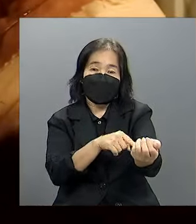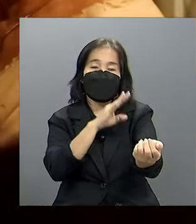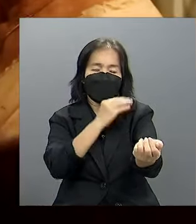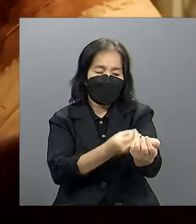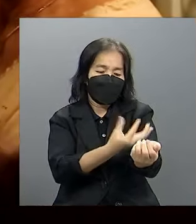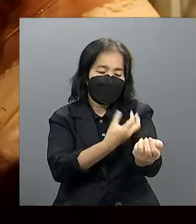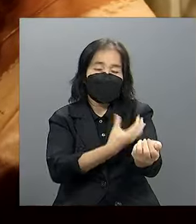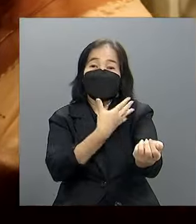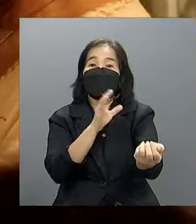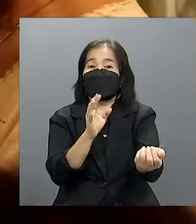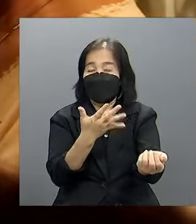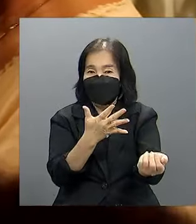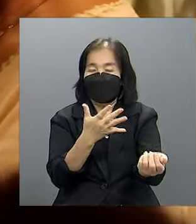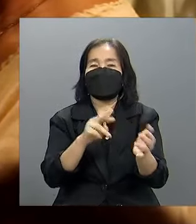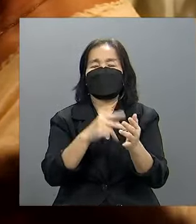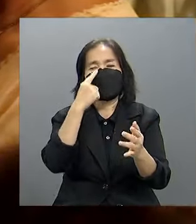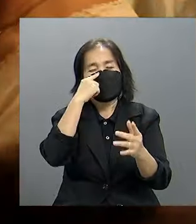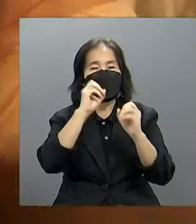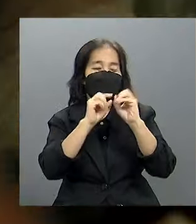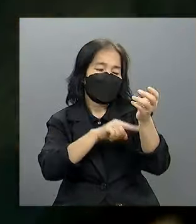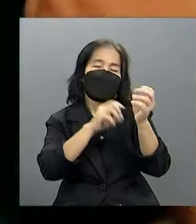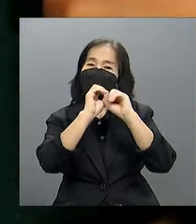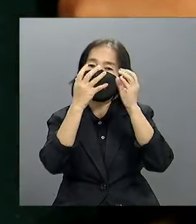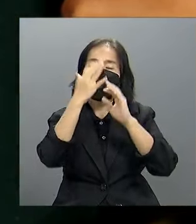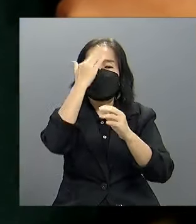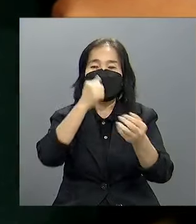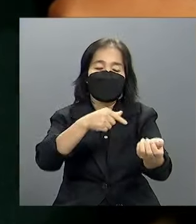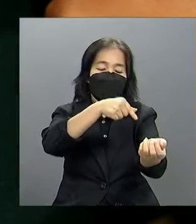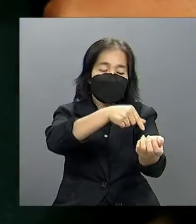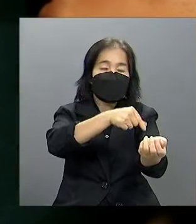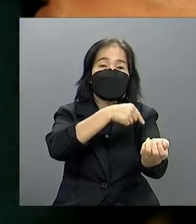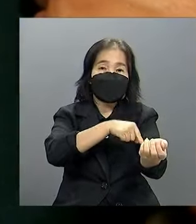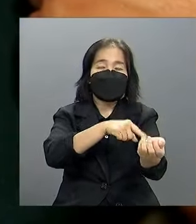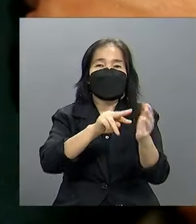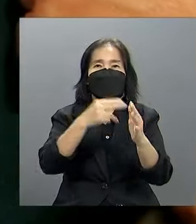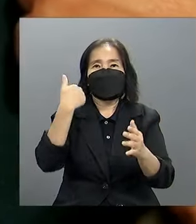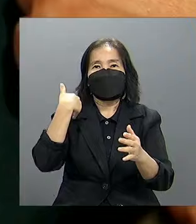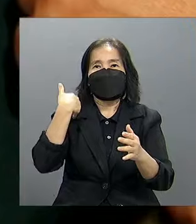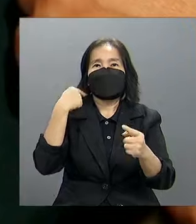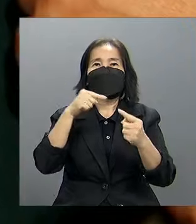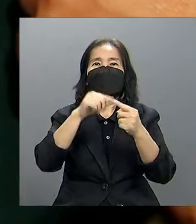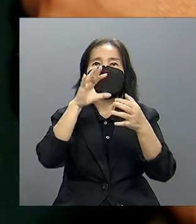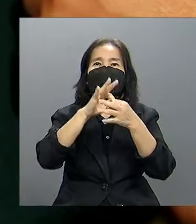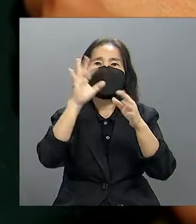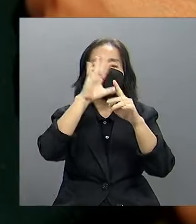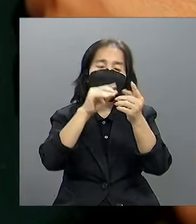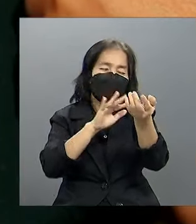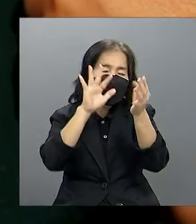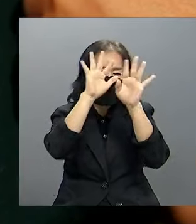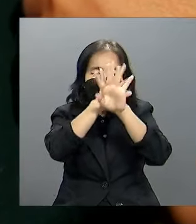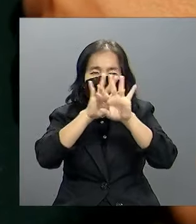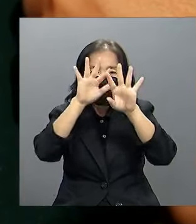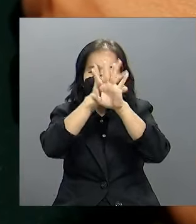จะยังสรุปไม่ได้ชัดเจนเพราะว่าเวลาสารที่เขามาตรวจกันเนี่ยบางทีมันจะเป็นสารตัวที่คอมมอนคนแพ้กันเ